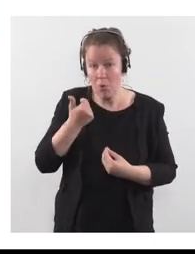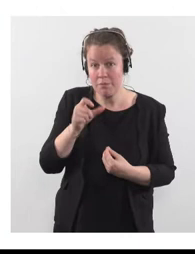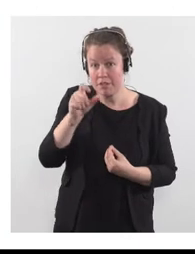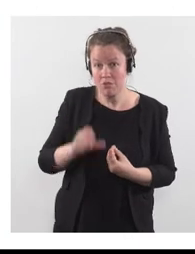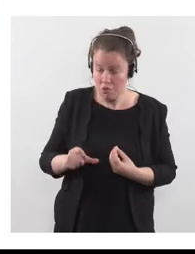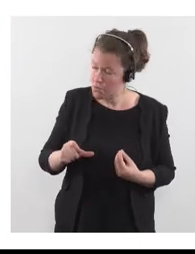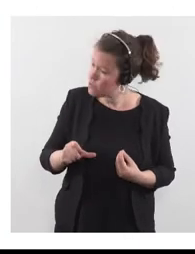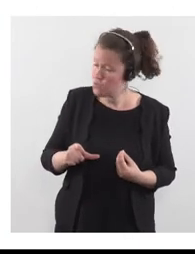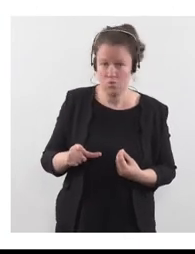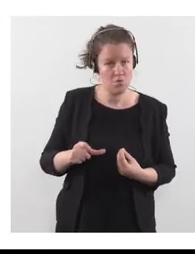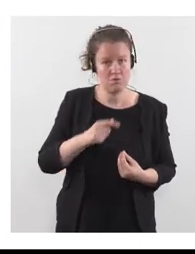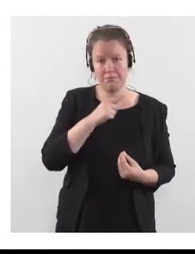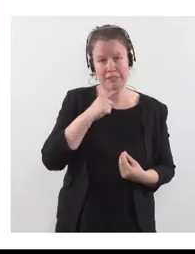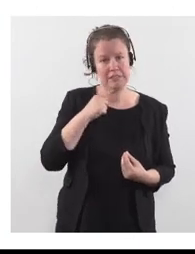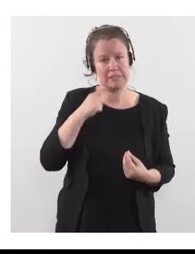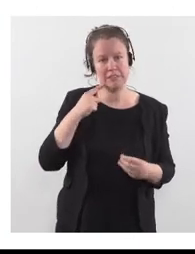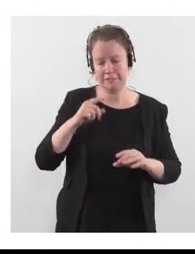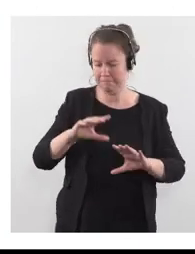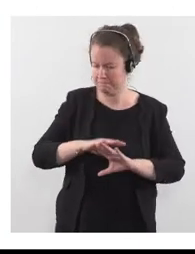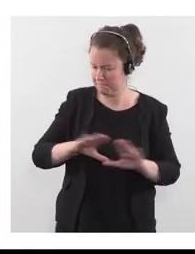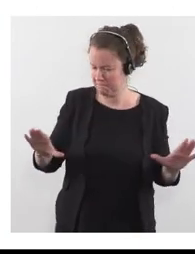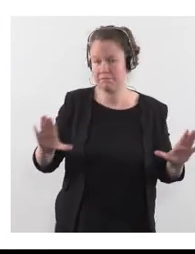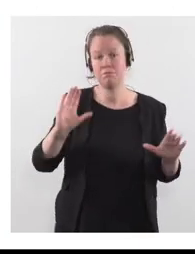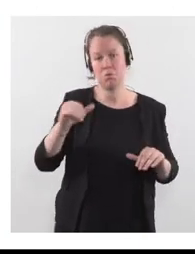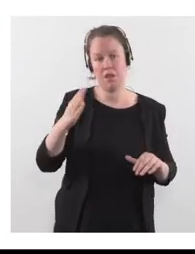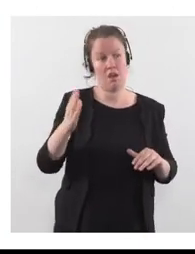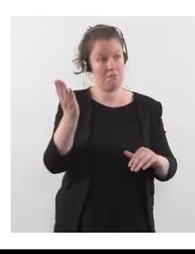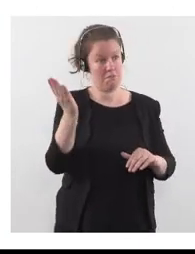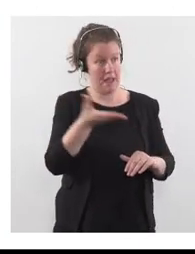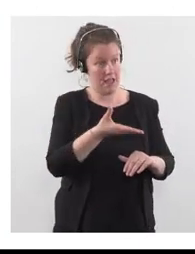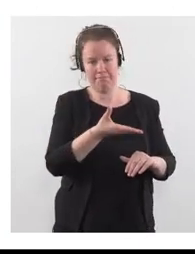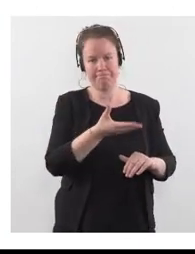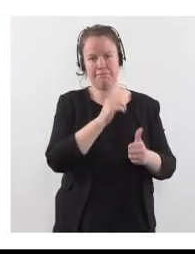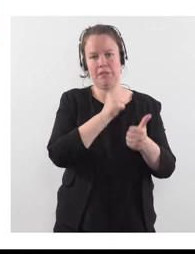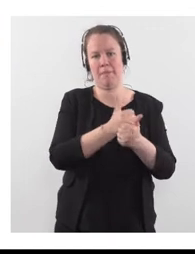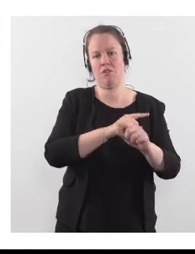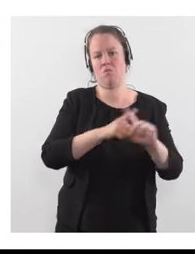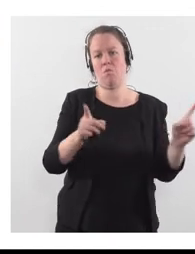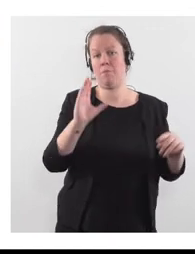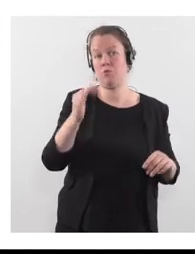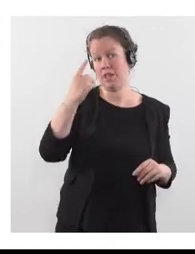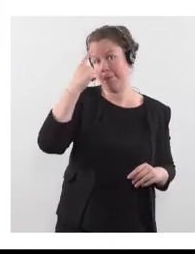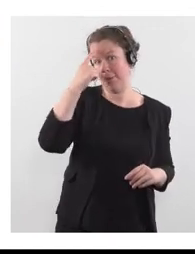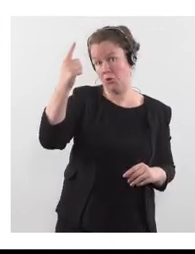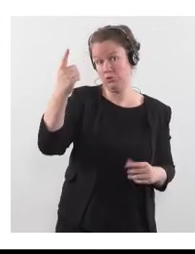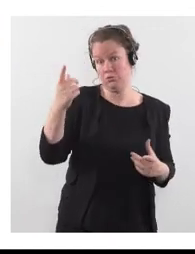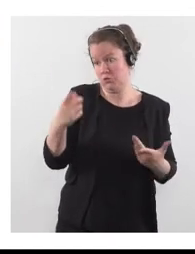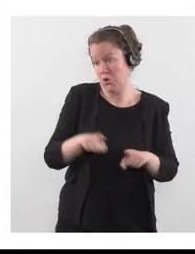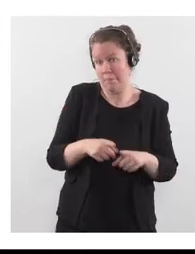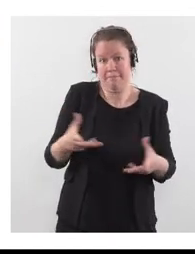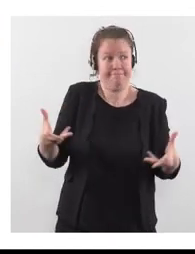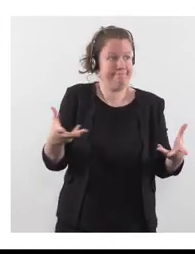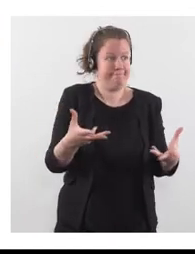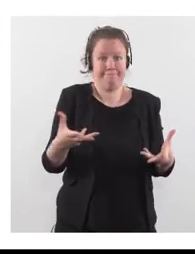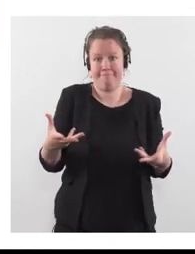Ils ont décidé qu'ils ne souhaitaient pas faire appel et on pensait que nous allions demeurer avec cette